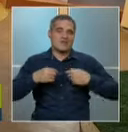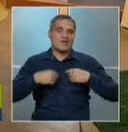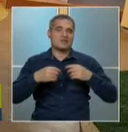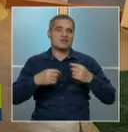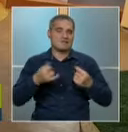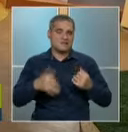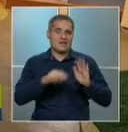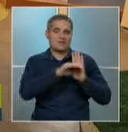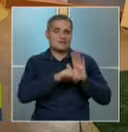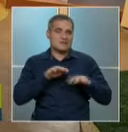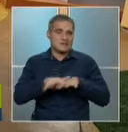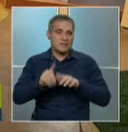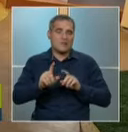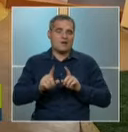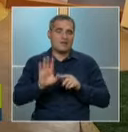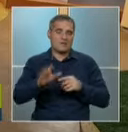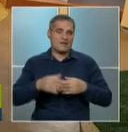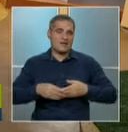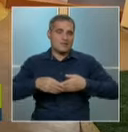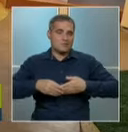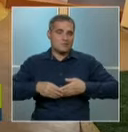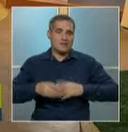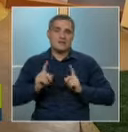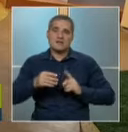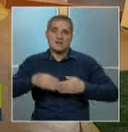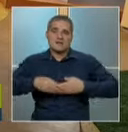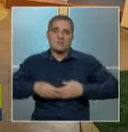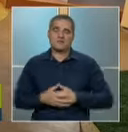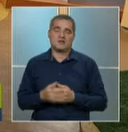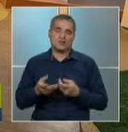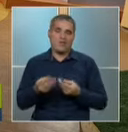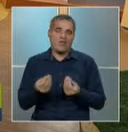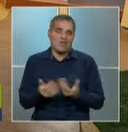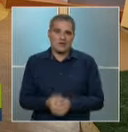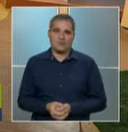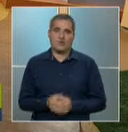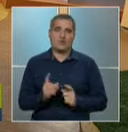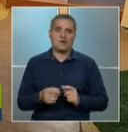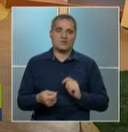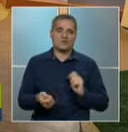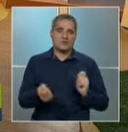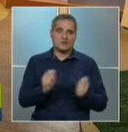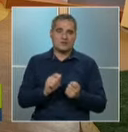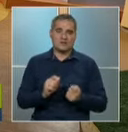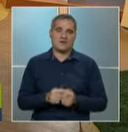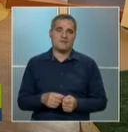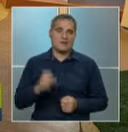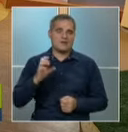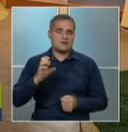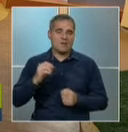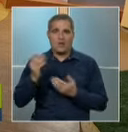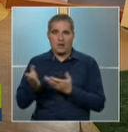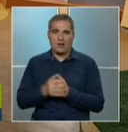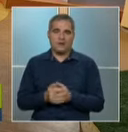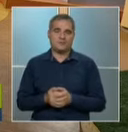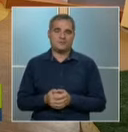ни е заложена и той трябва да е запознат с нея. Всъщност той не е запознат с това нещо, което се отразява върху него. Самуил?